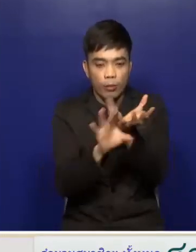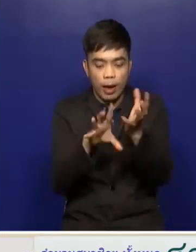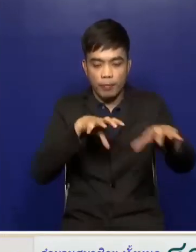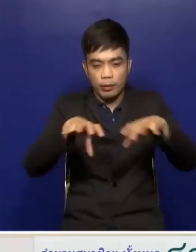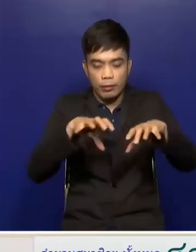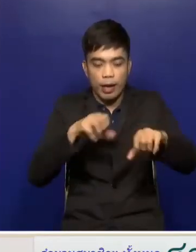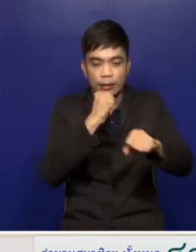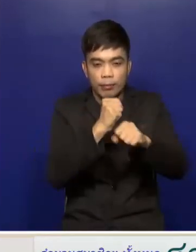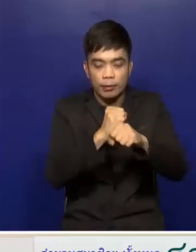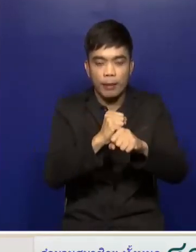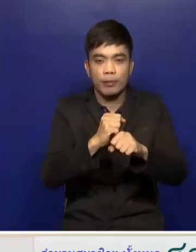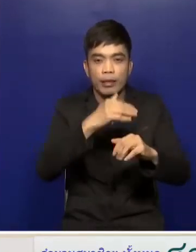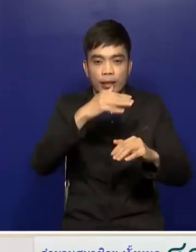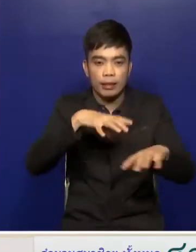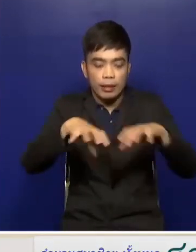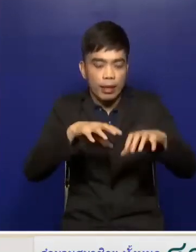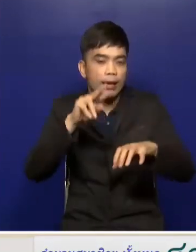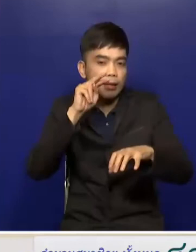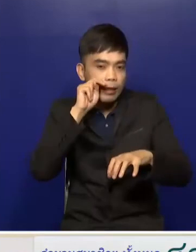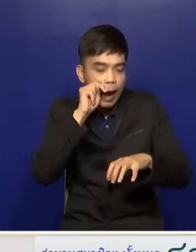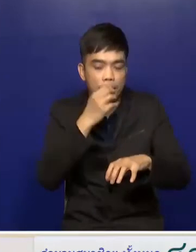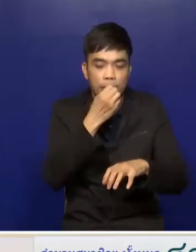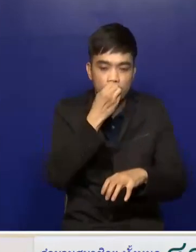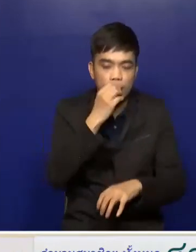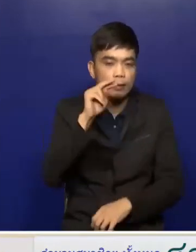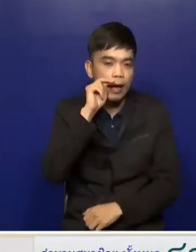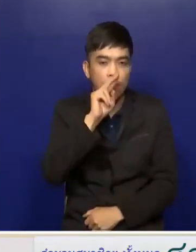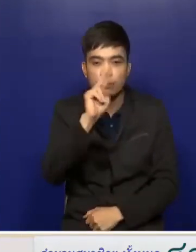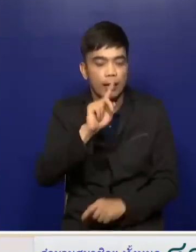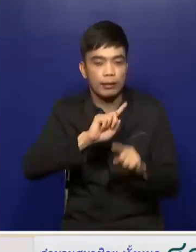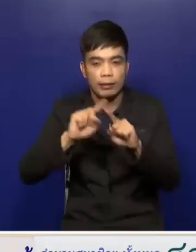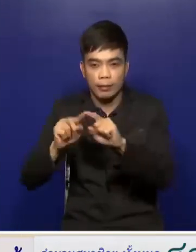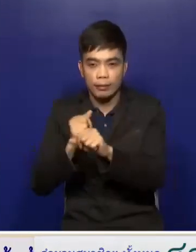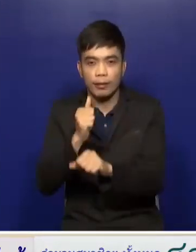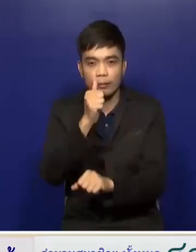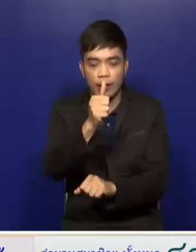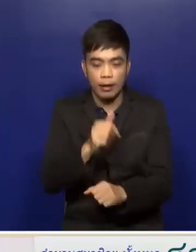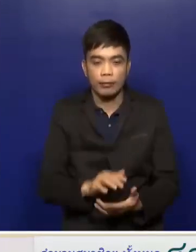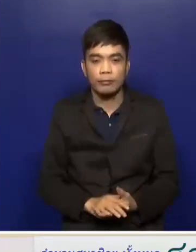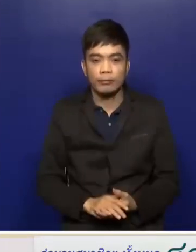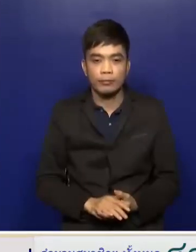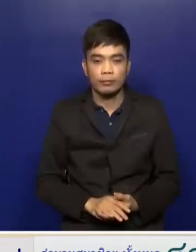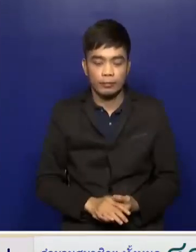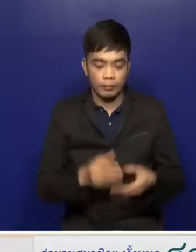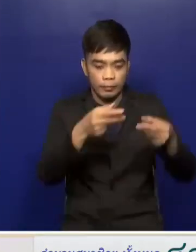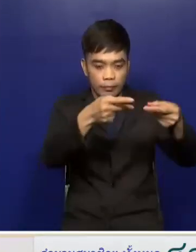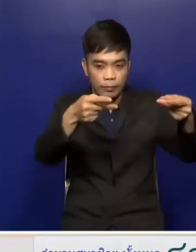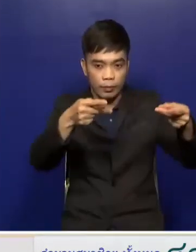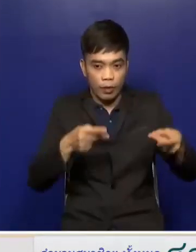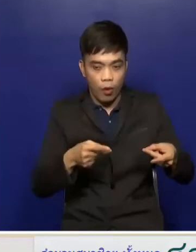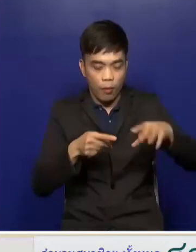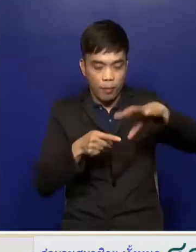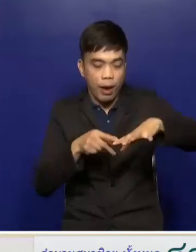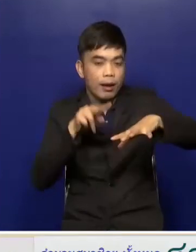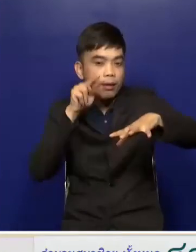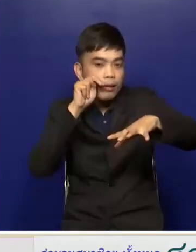องของนาบนเกรอมีอีกประเด็นหนึที่ขอเรียนใหท่านสสสาบ ว